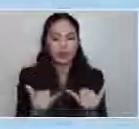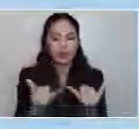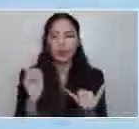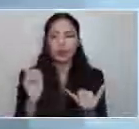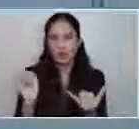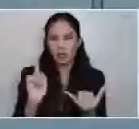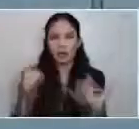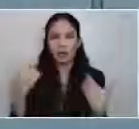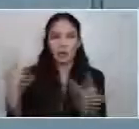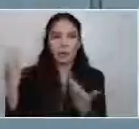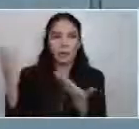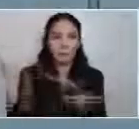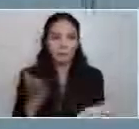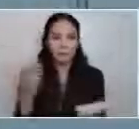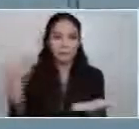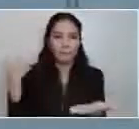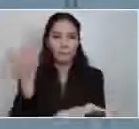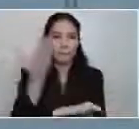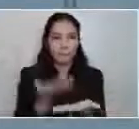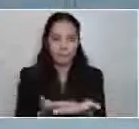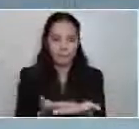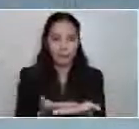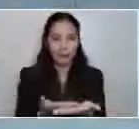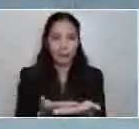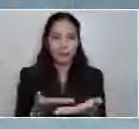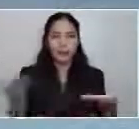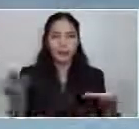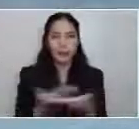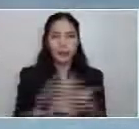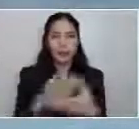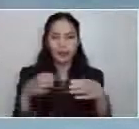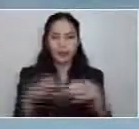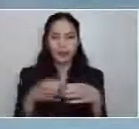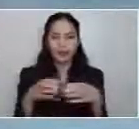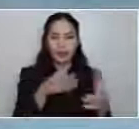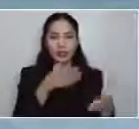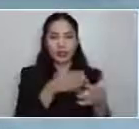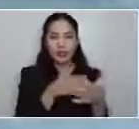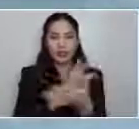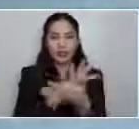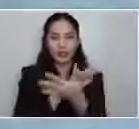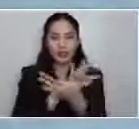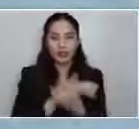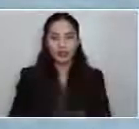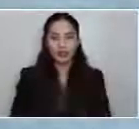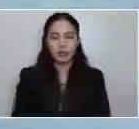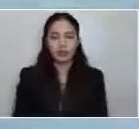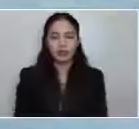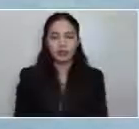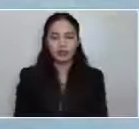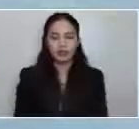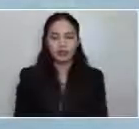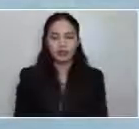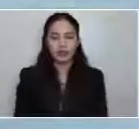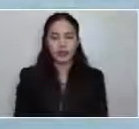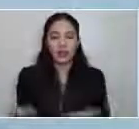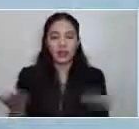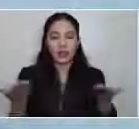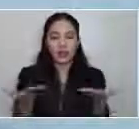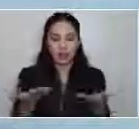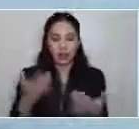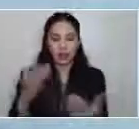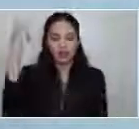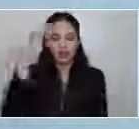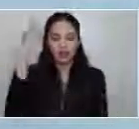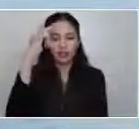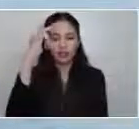refrigerated truck kung saan nilalagay ang mga bakuna patungo naman sa PharmaServe warehouse sa Marikina City. As of May 4,